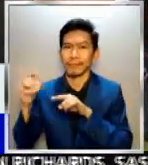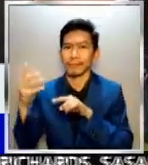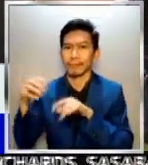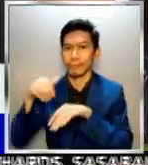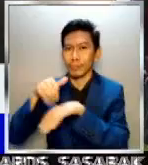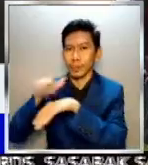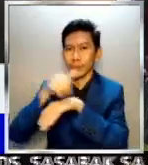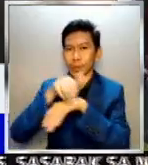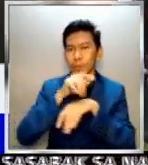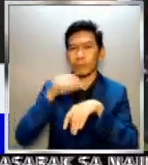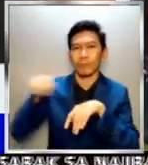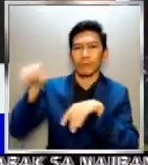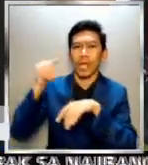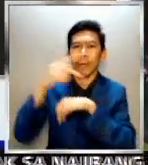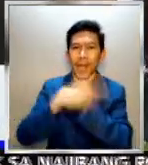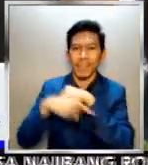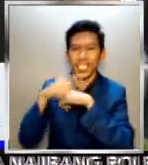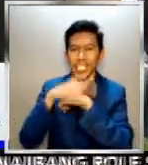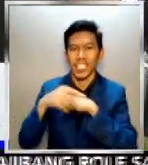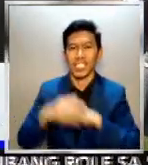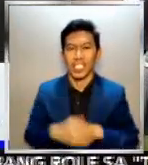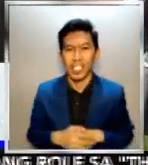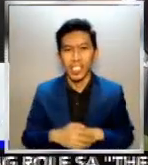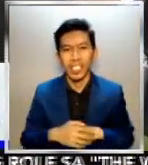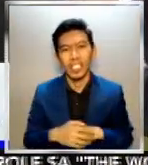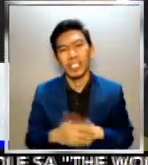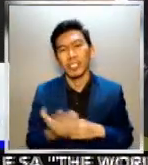Ano? Marami, Davao, Cagayan de